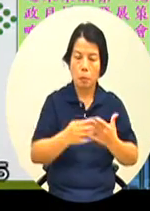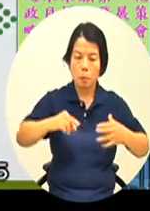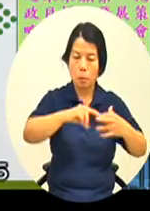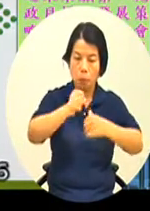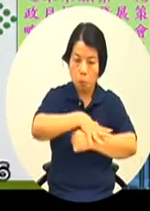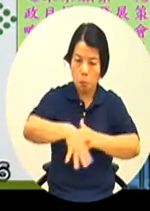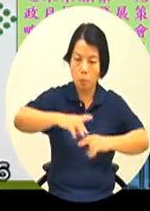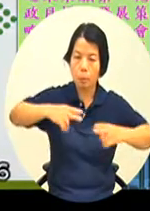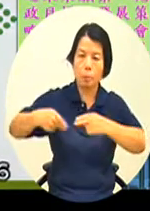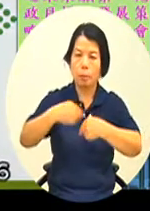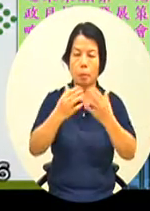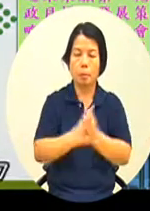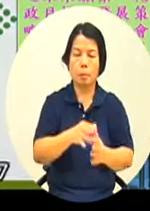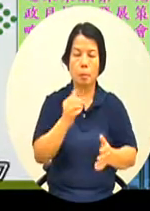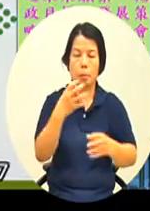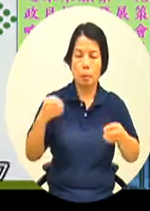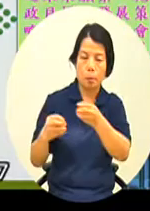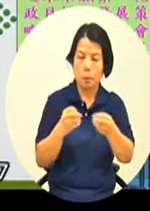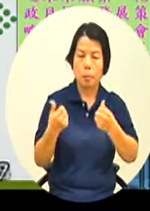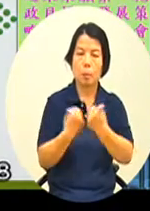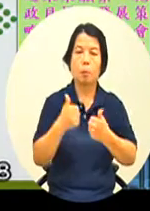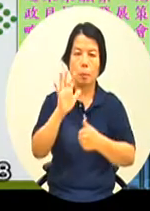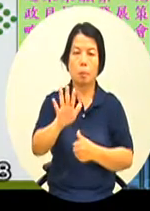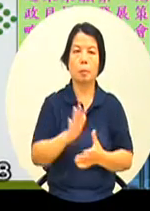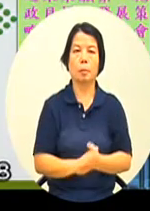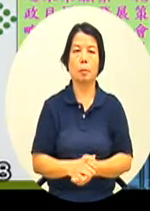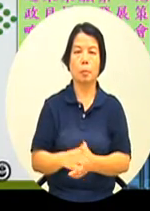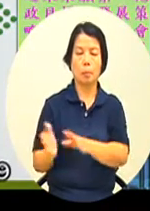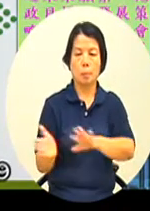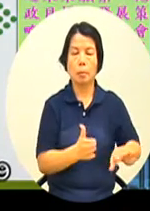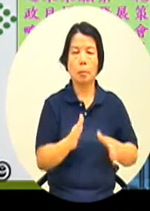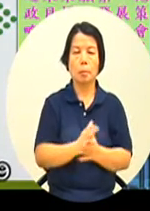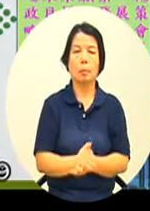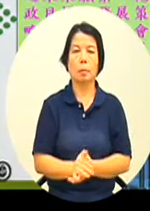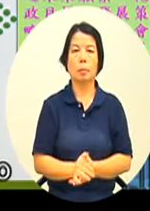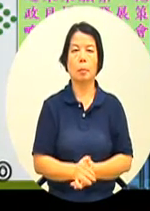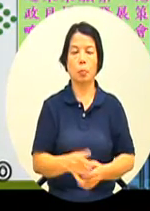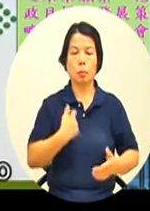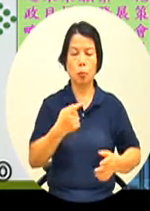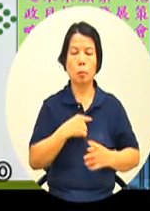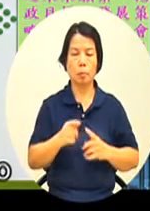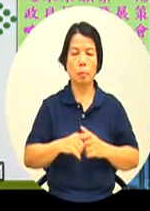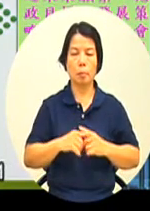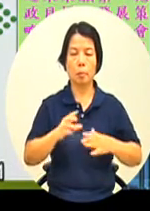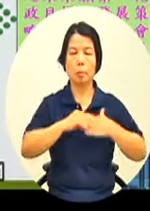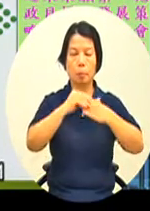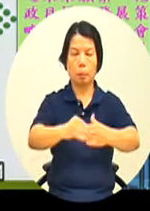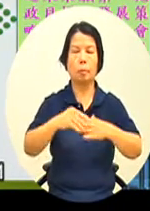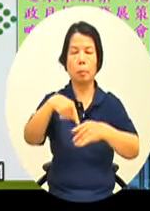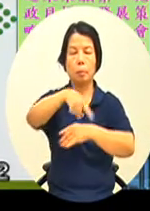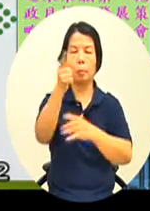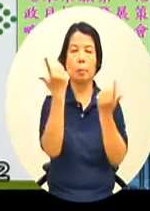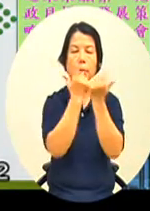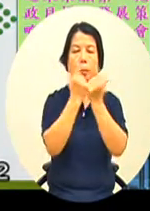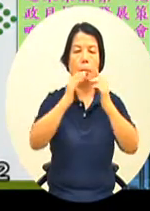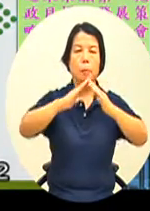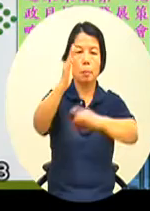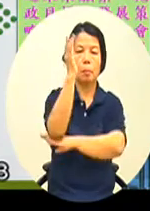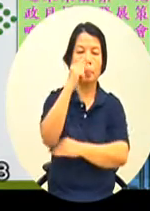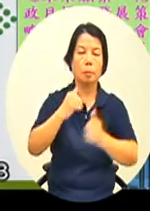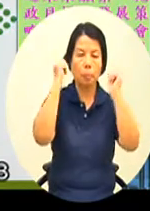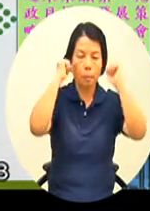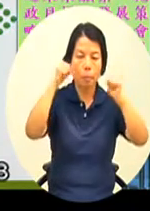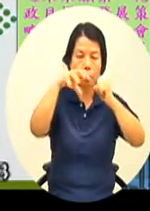专题演讲跟座谈会。另外，我们也由我们本人带队到台北市政府体育局去参